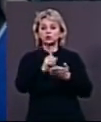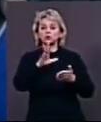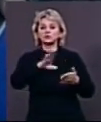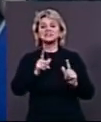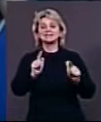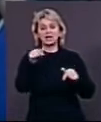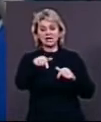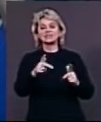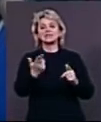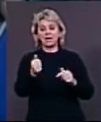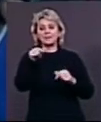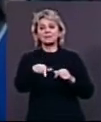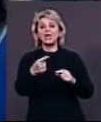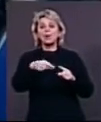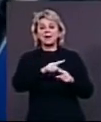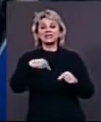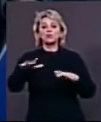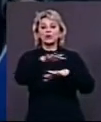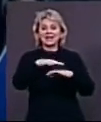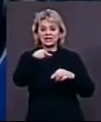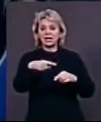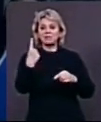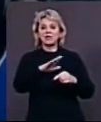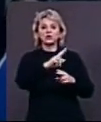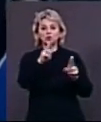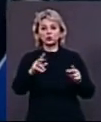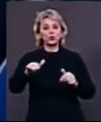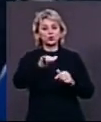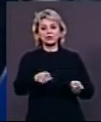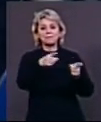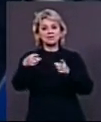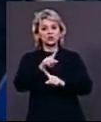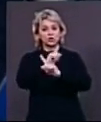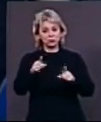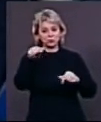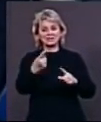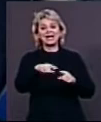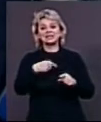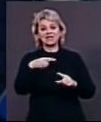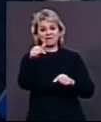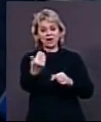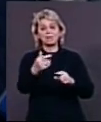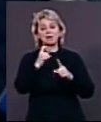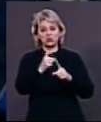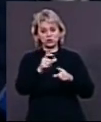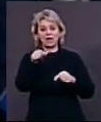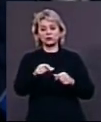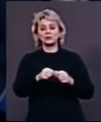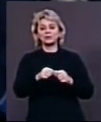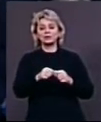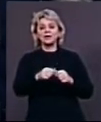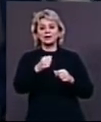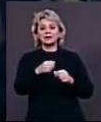Согласны? Да. Да. Поэтому рынок, первое, никто никуда переносить не будет. Это я вам обещаю.